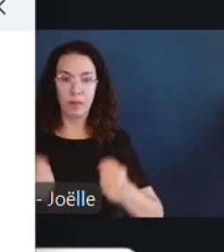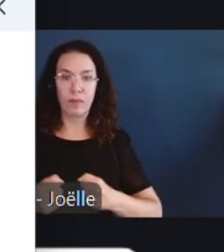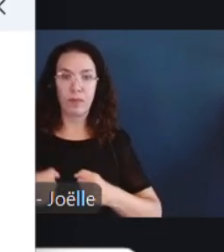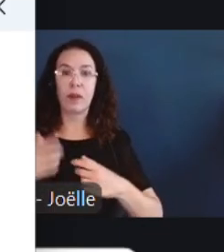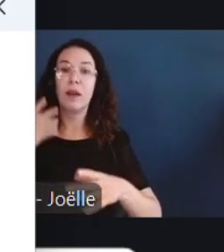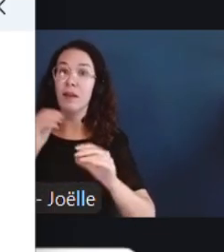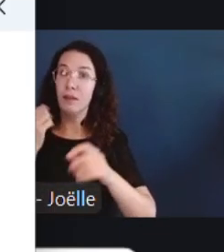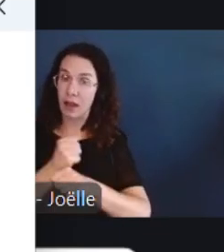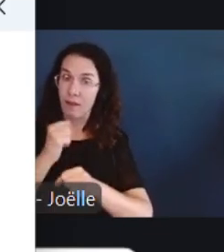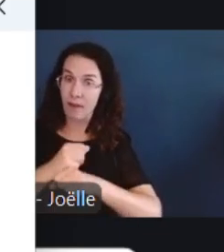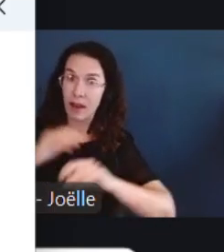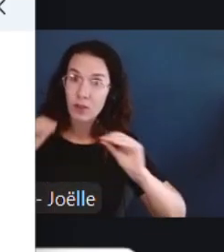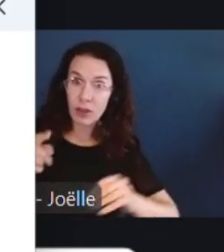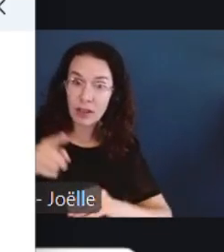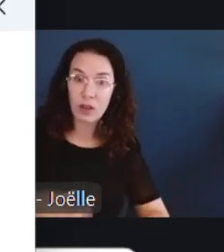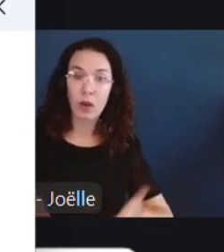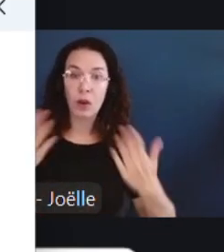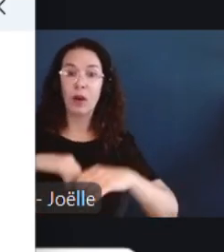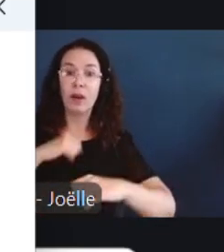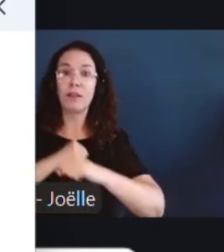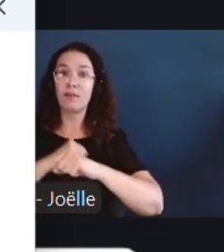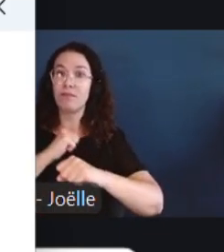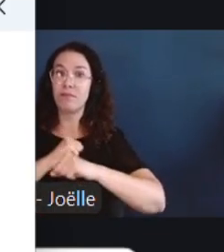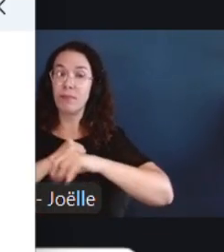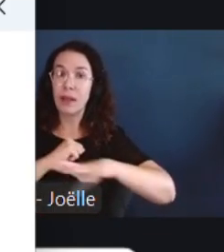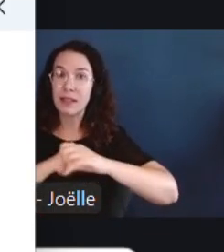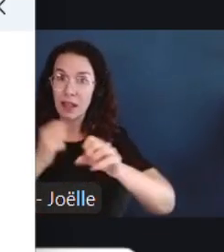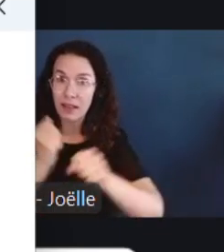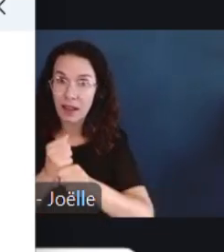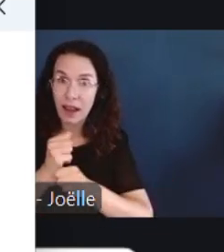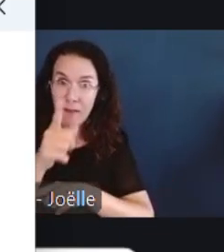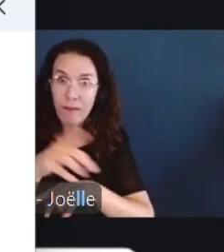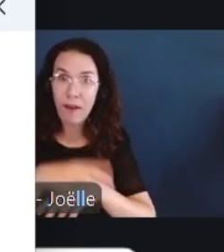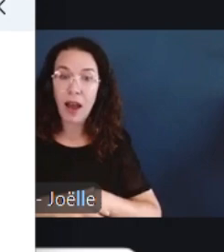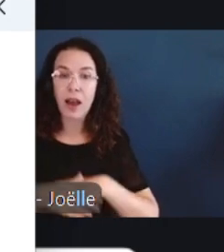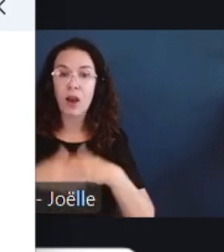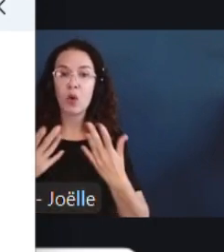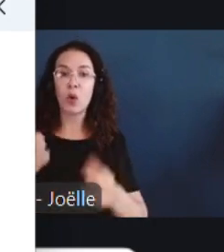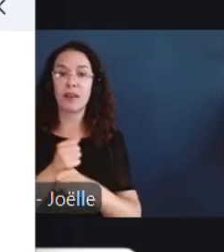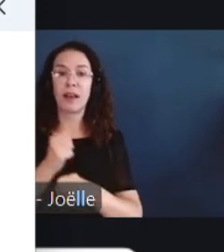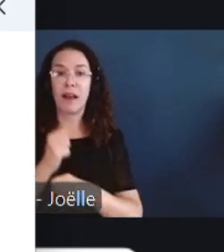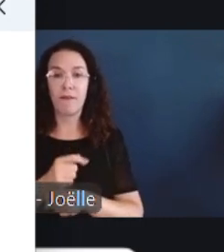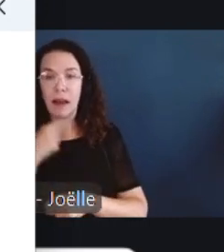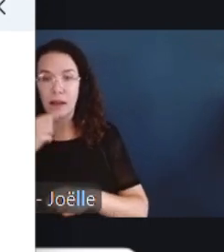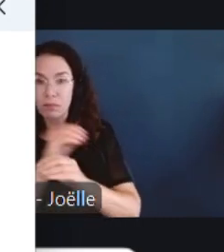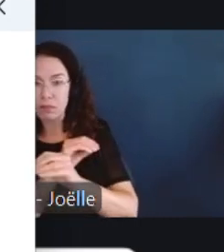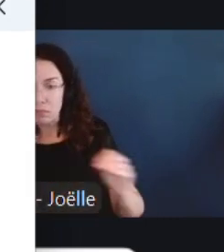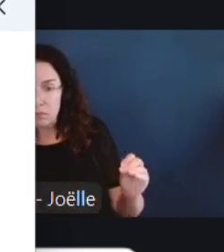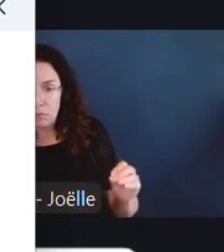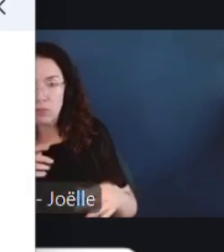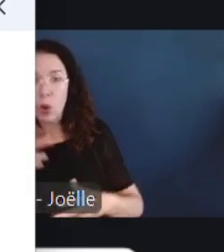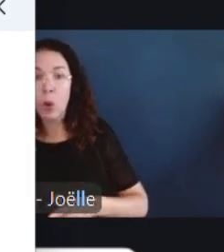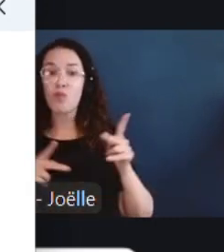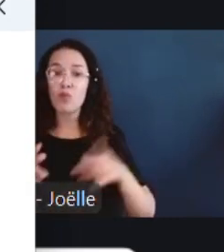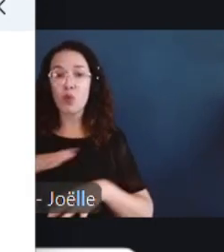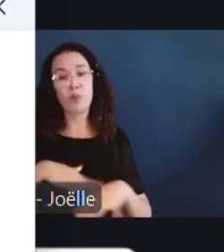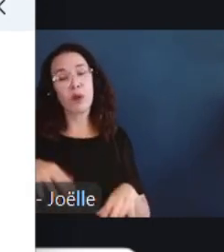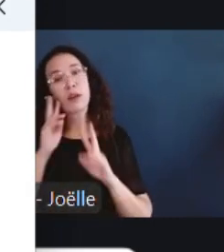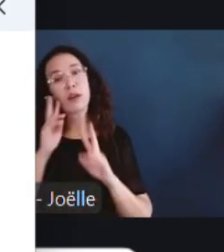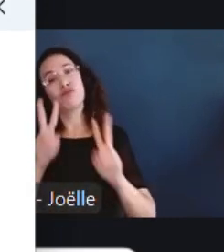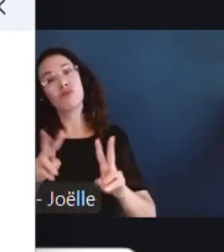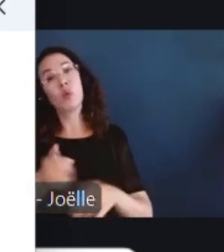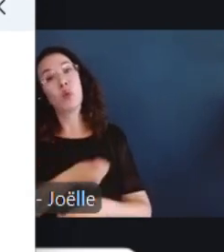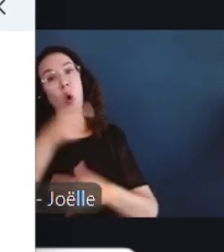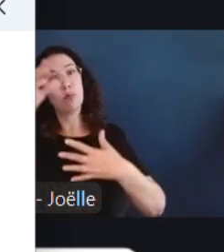l'éducation, personnel du secteur des médias d'information, personnel travaillant dans un secteur non mentionné, membres du public non mentionné